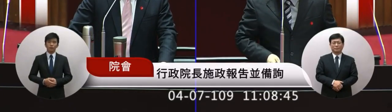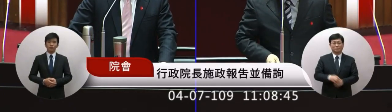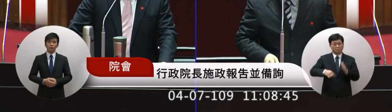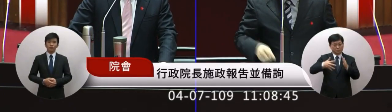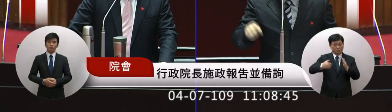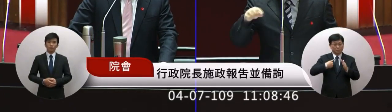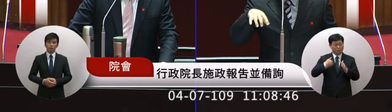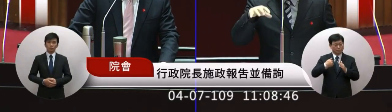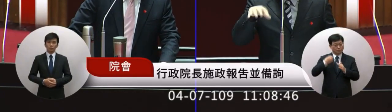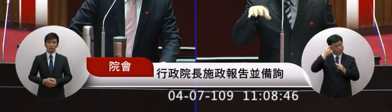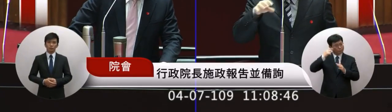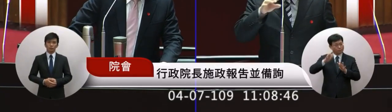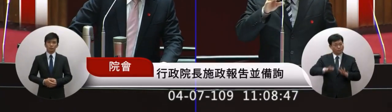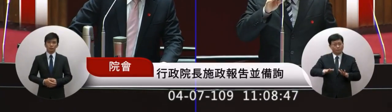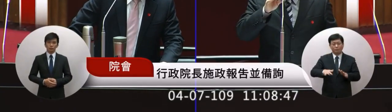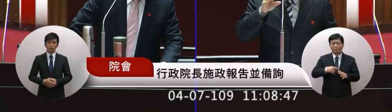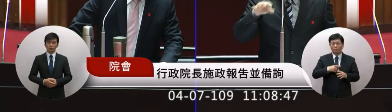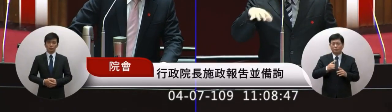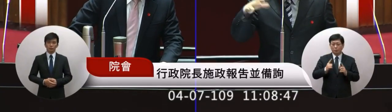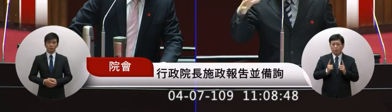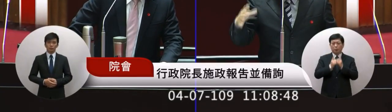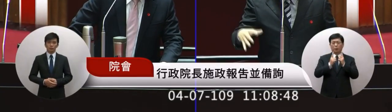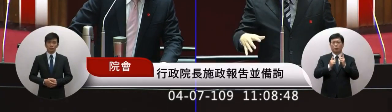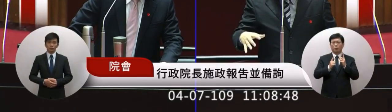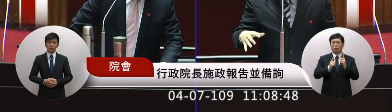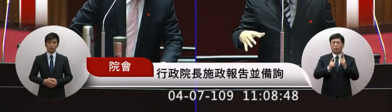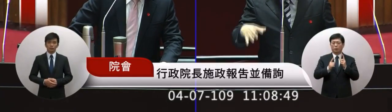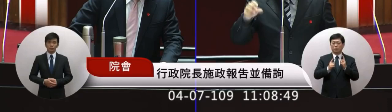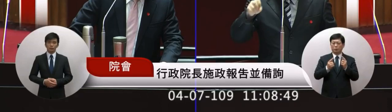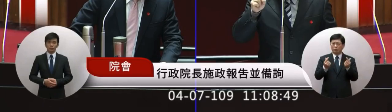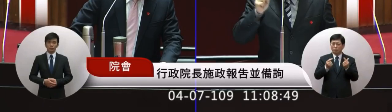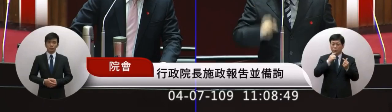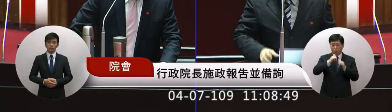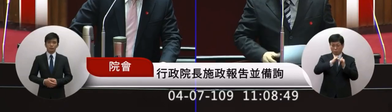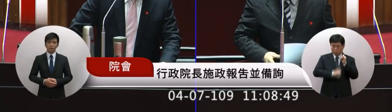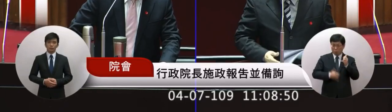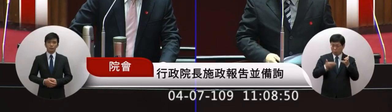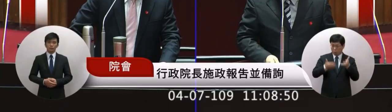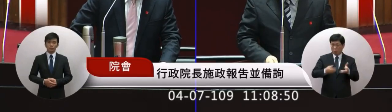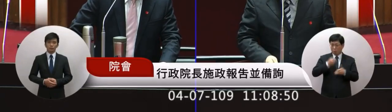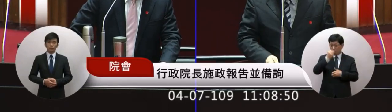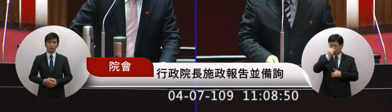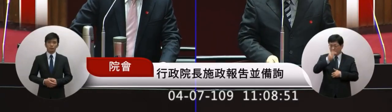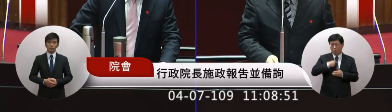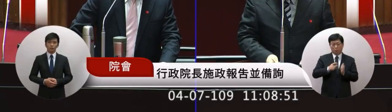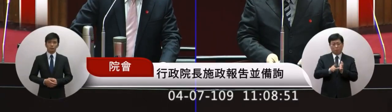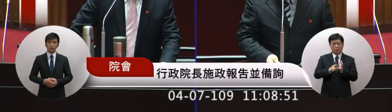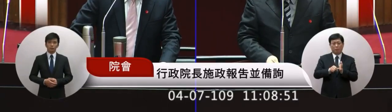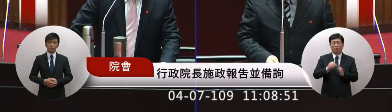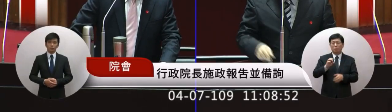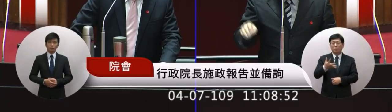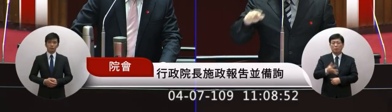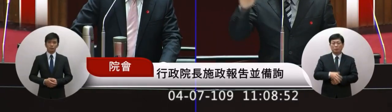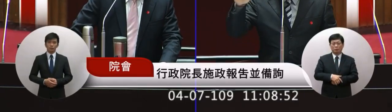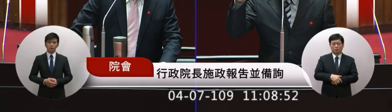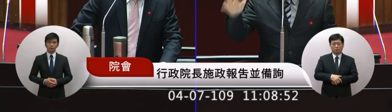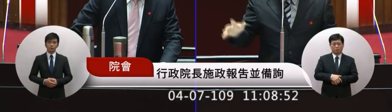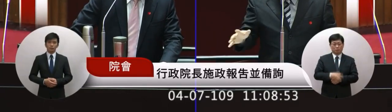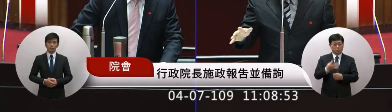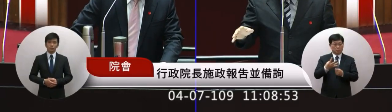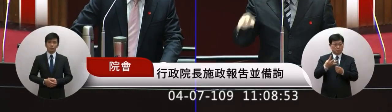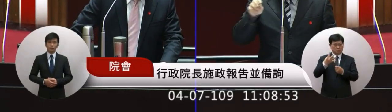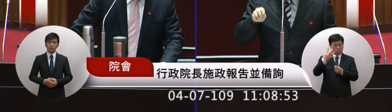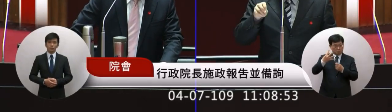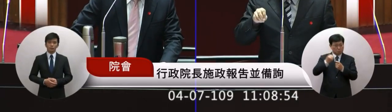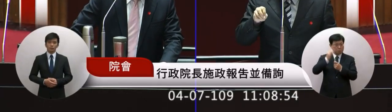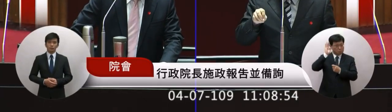院长，我觉得现在我们刚好正处在一个历史当中很特殊的一个点哈，因为也许多年之